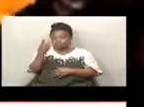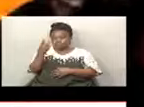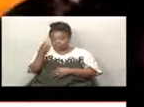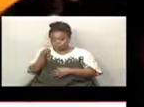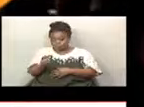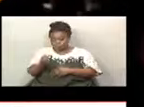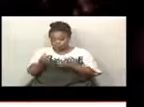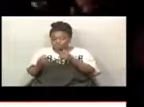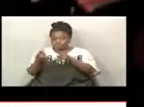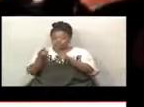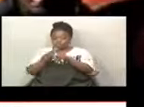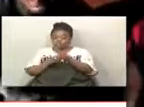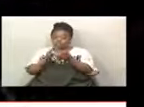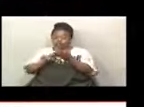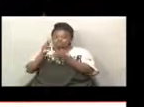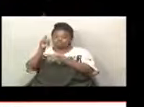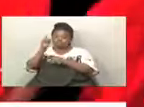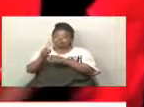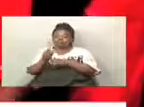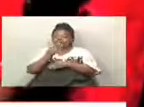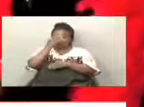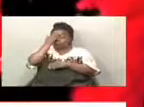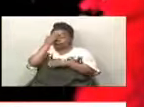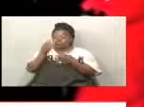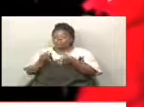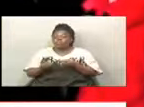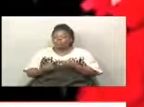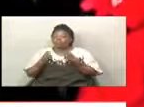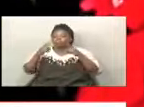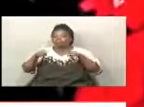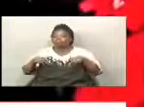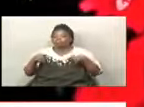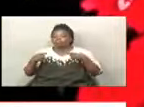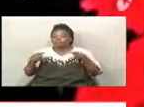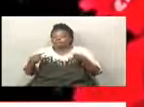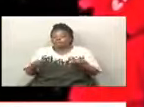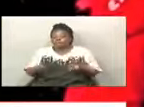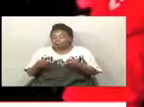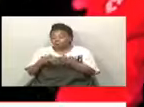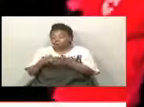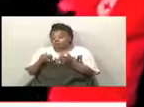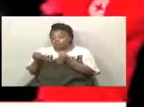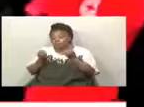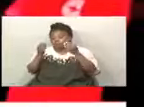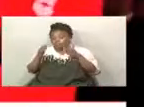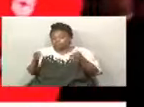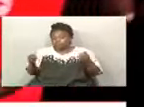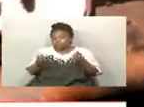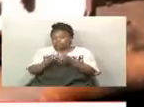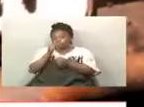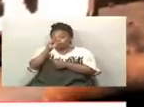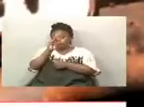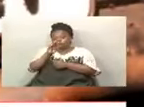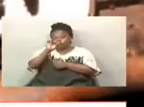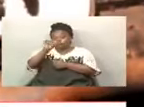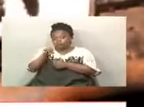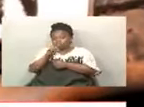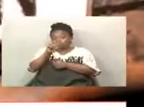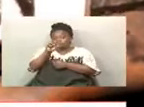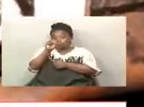RL 1426 ebadde eva e Masaka ng'edda Mbarara okwabika omupiira n'eremerera ddereeva waayo, n'esabala kamunye namba UBJ